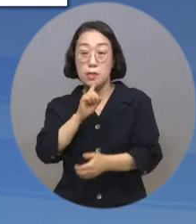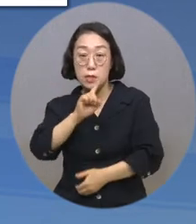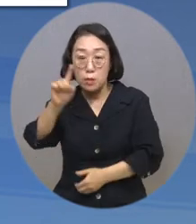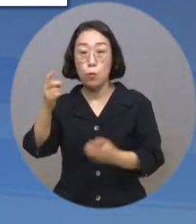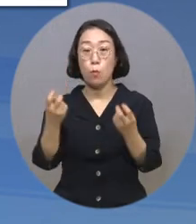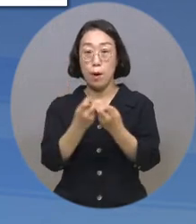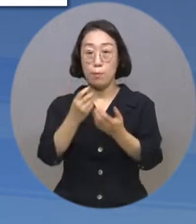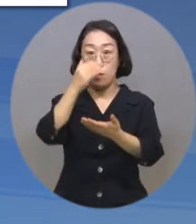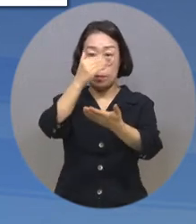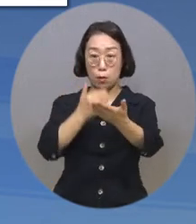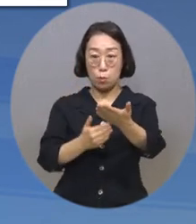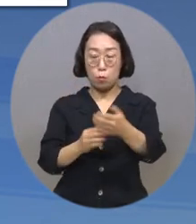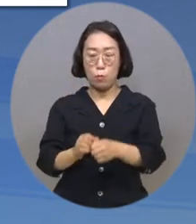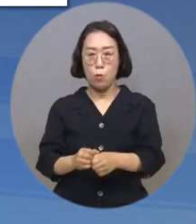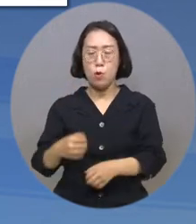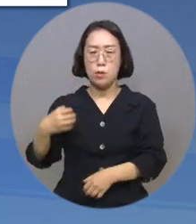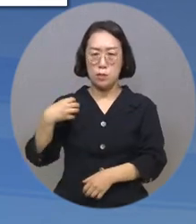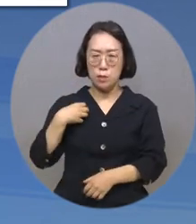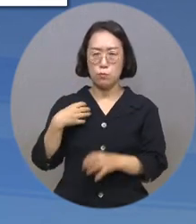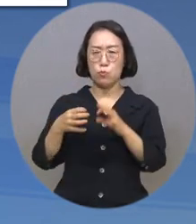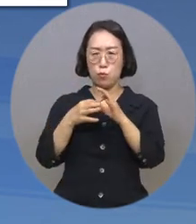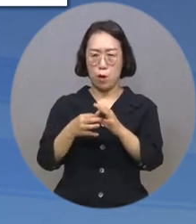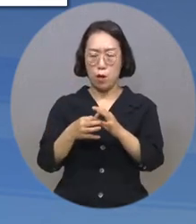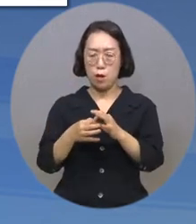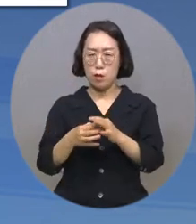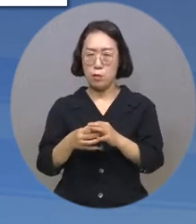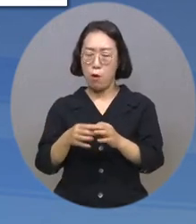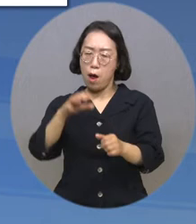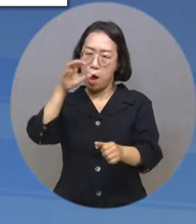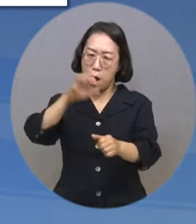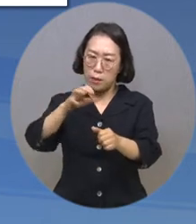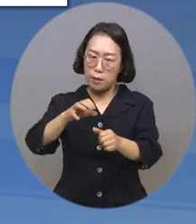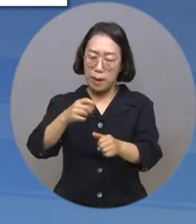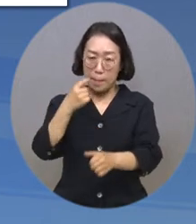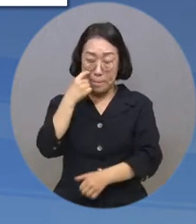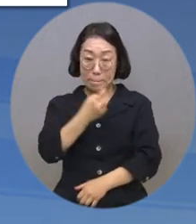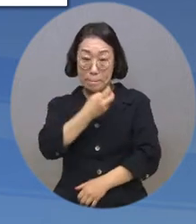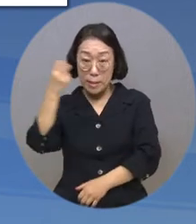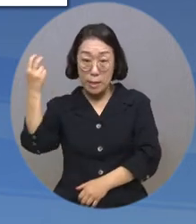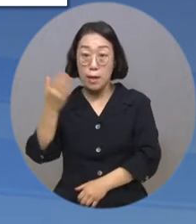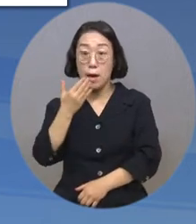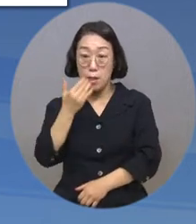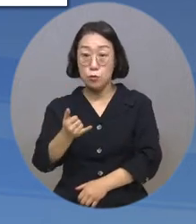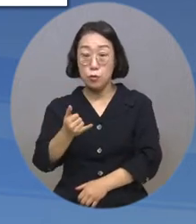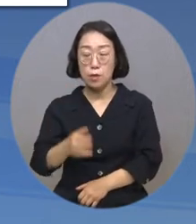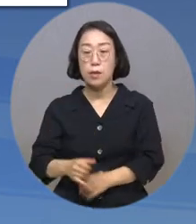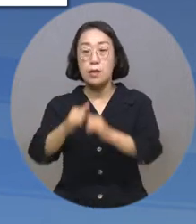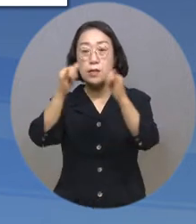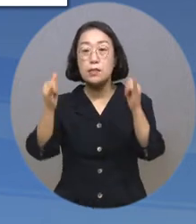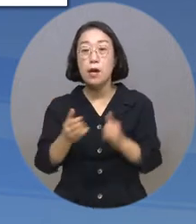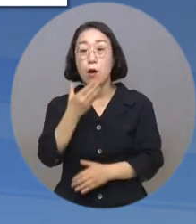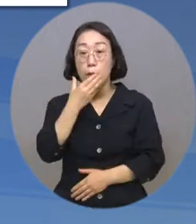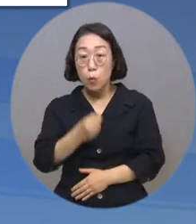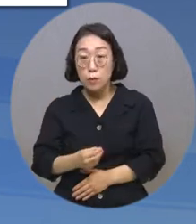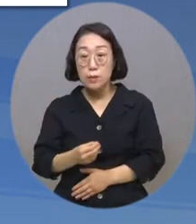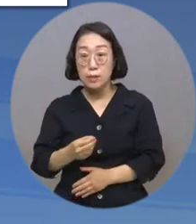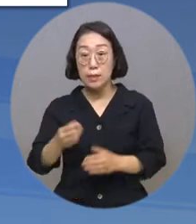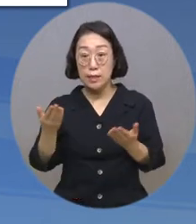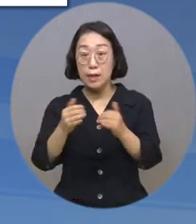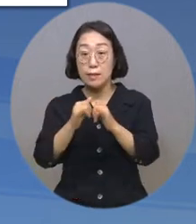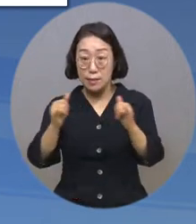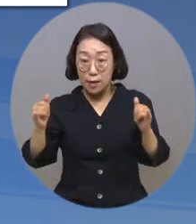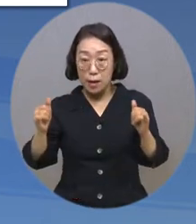자료에는 직무 특성상 장애인 학대를 인지할 가능성이 높은 사회복지시설 종사자들에게 신고 의무를